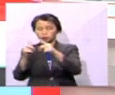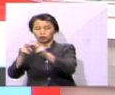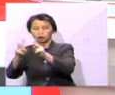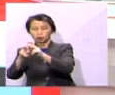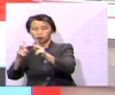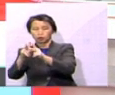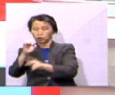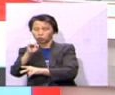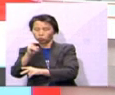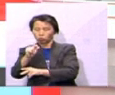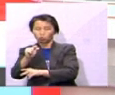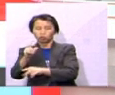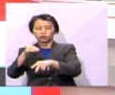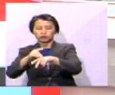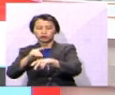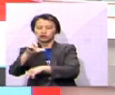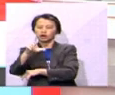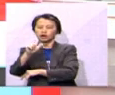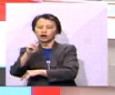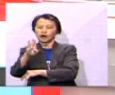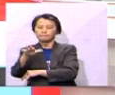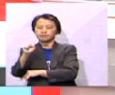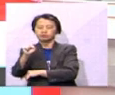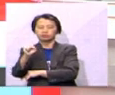Kong Sai di Labis.